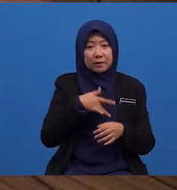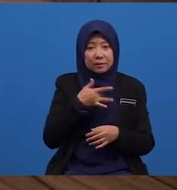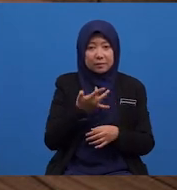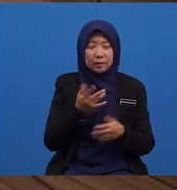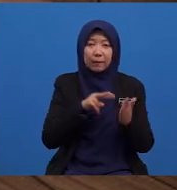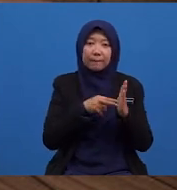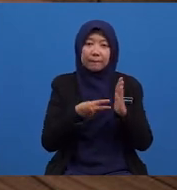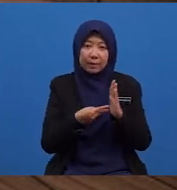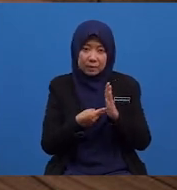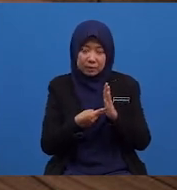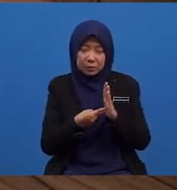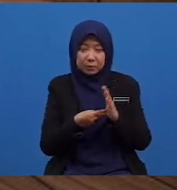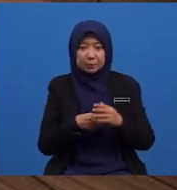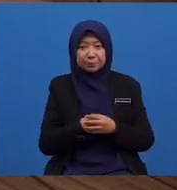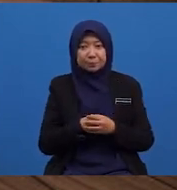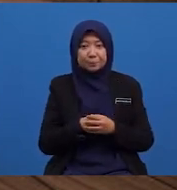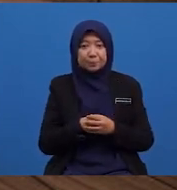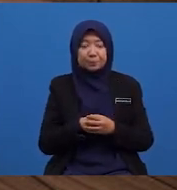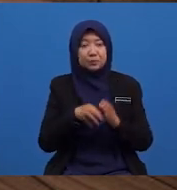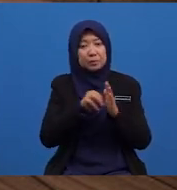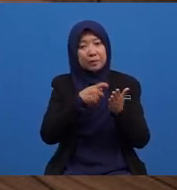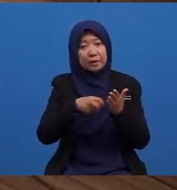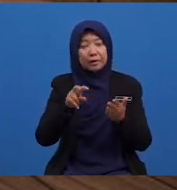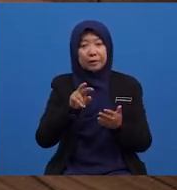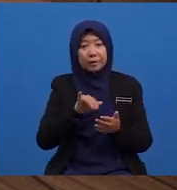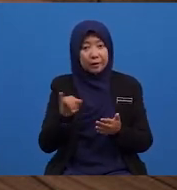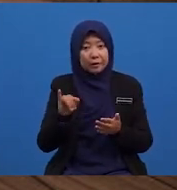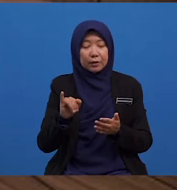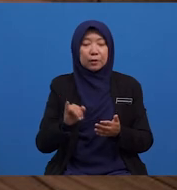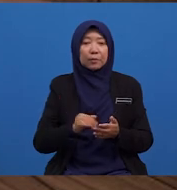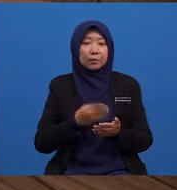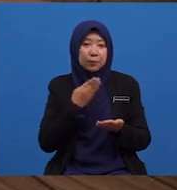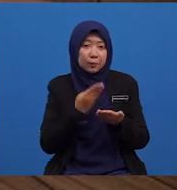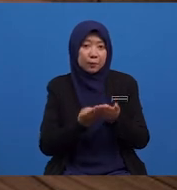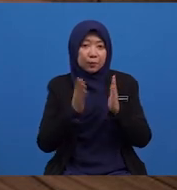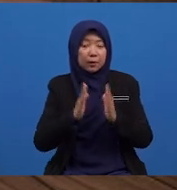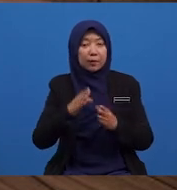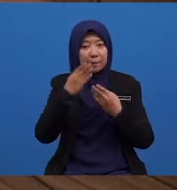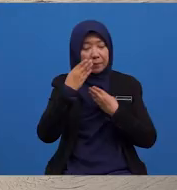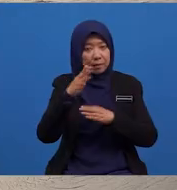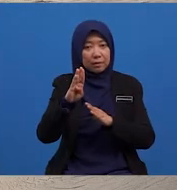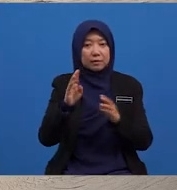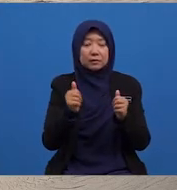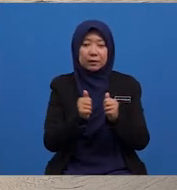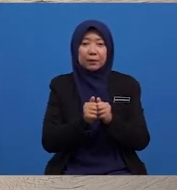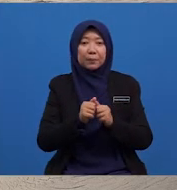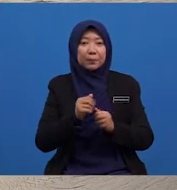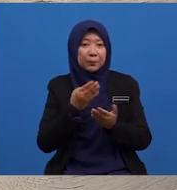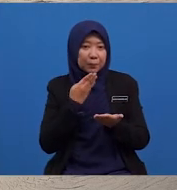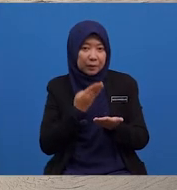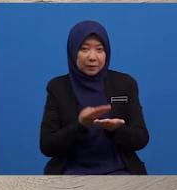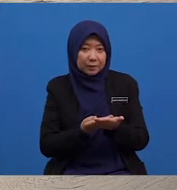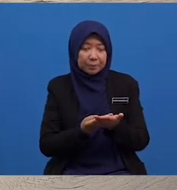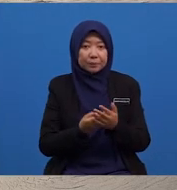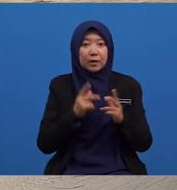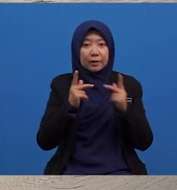Maksud perbilangan ini ialah menghargai budi orang dan membalas budi dengan budi. Kata-kata